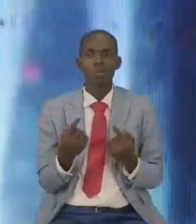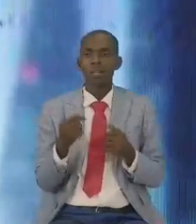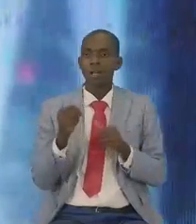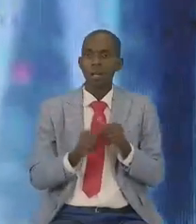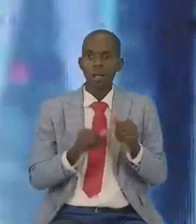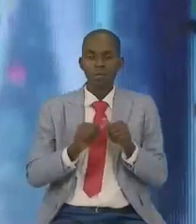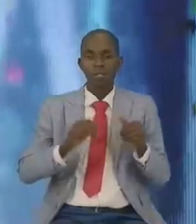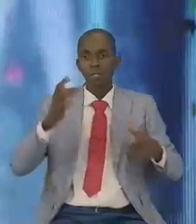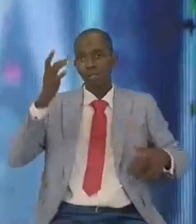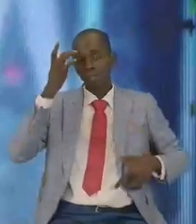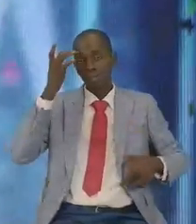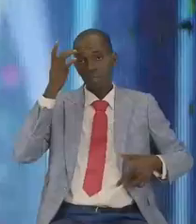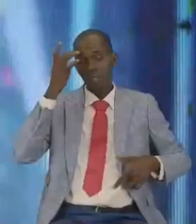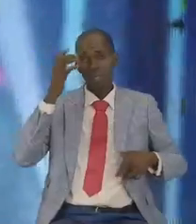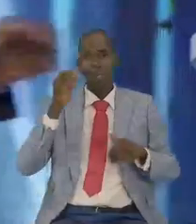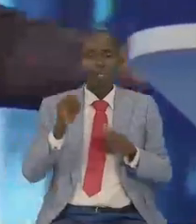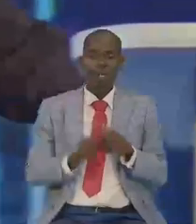toute maladie, tout péché,